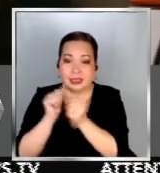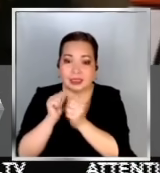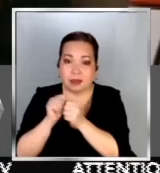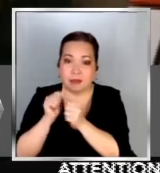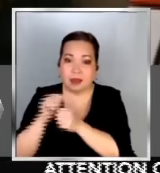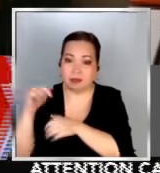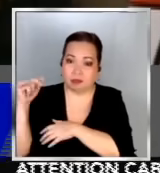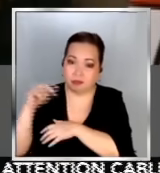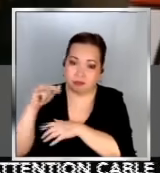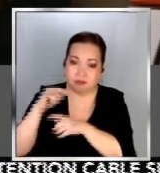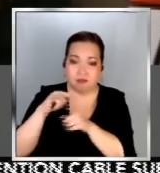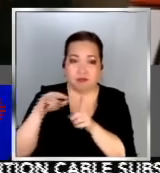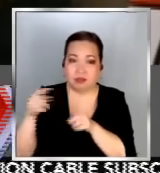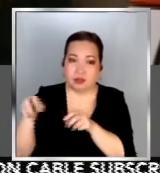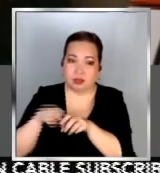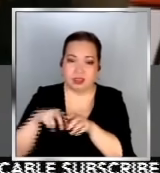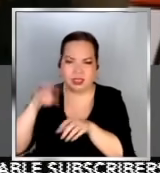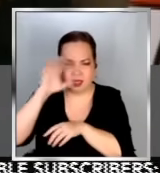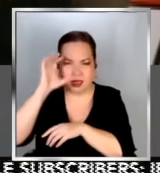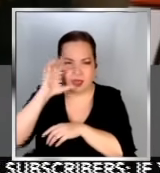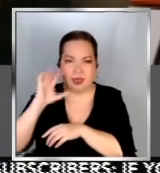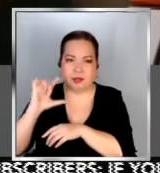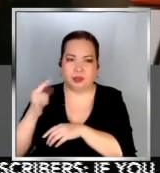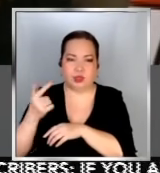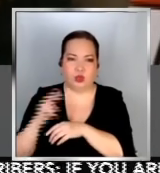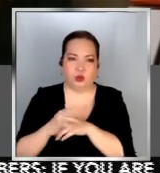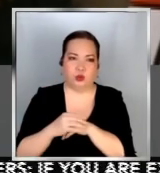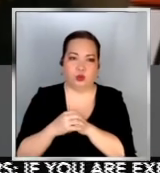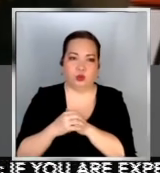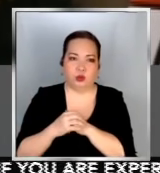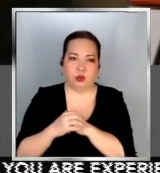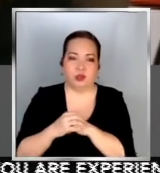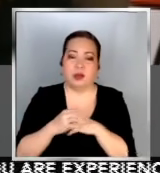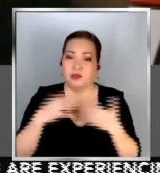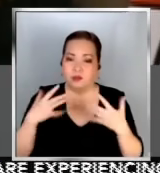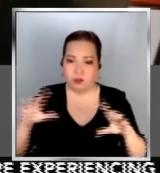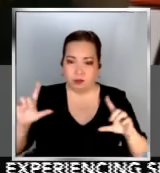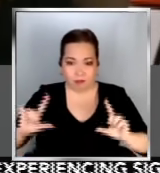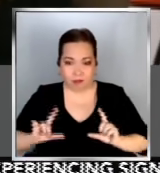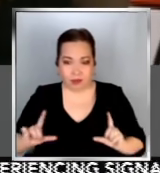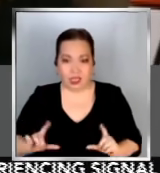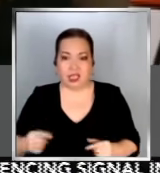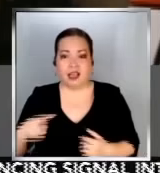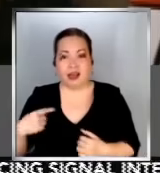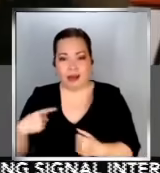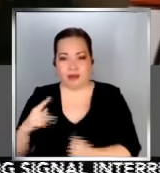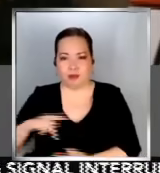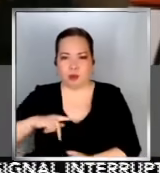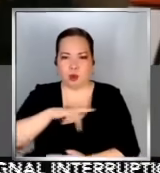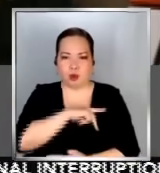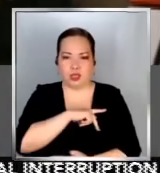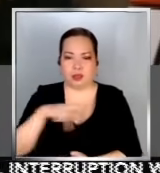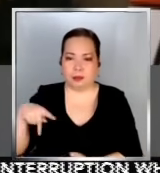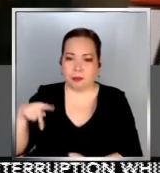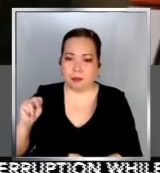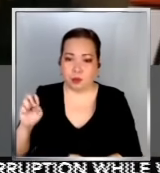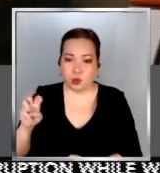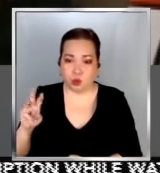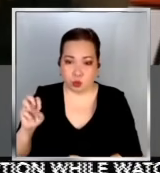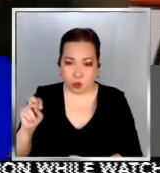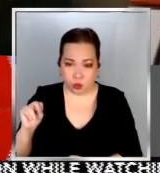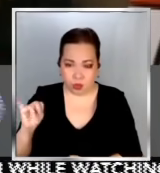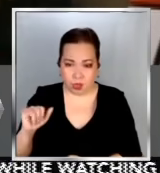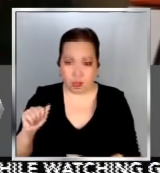lang yung na-x-ray natin siya, meron siyang pneumonia, so continuous yung kanyang antibiotics, no?